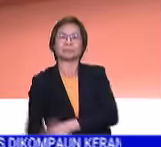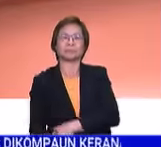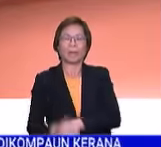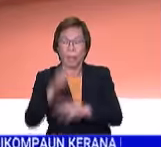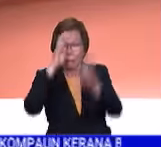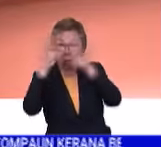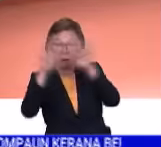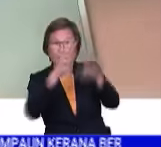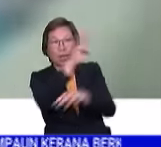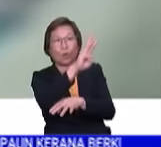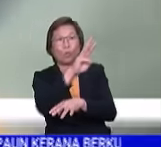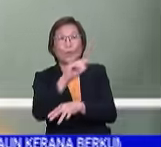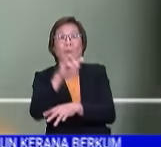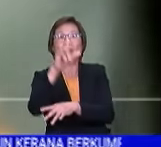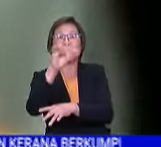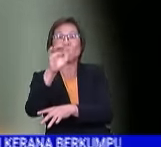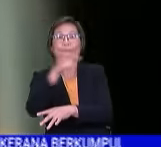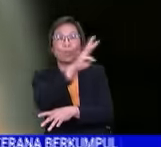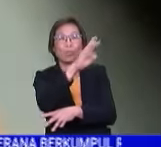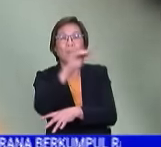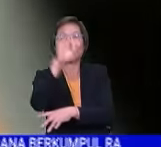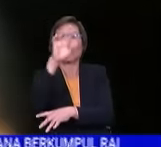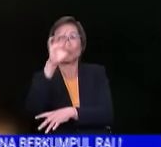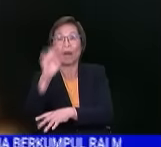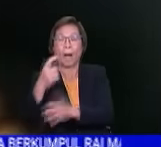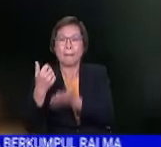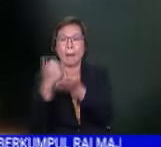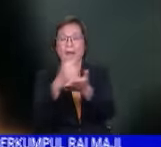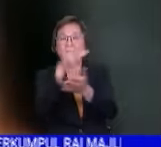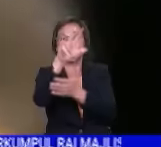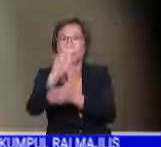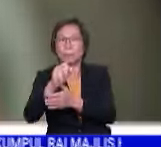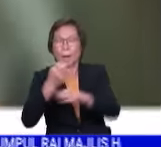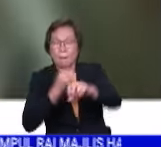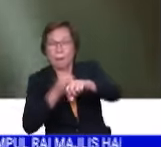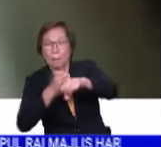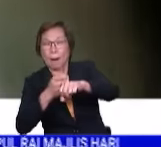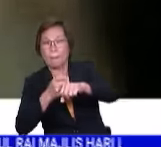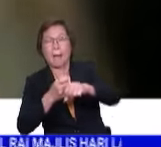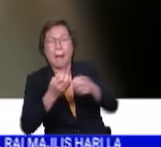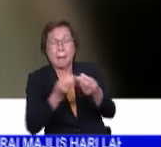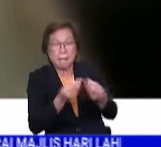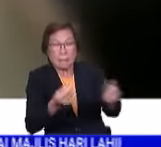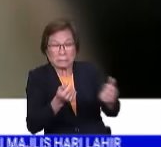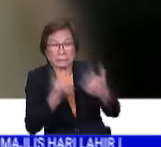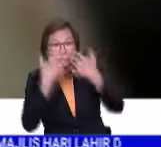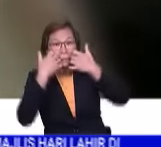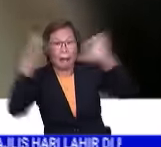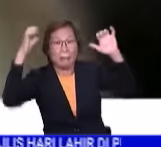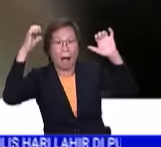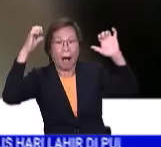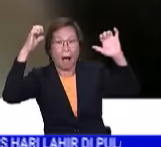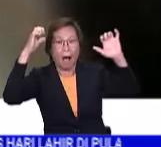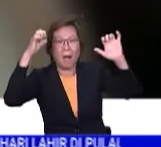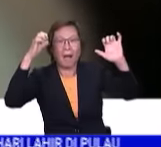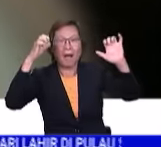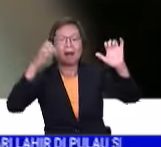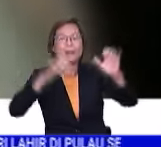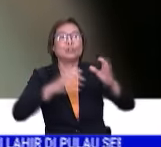Perekannya Wilfred Steger yang dibantu 30 pengukir pasir terbaik dunia menzahirkan analogi kuasa